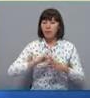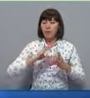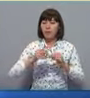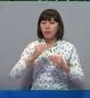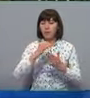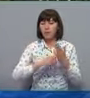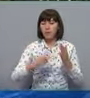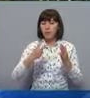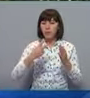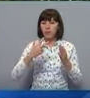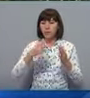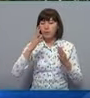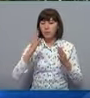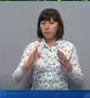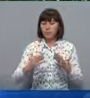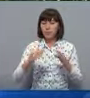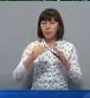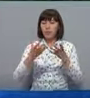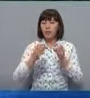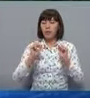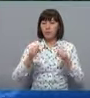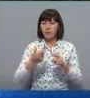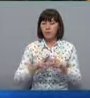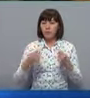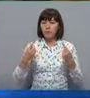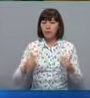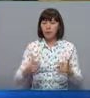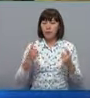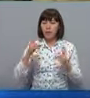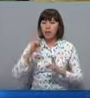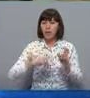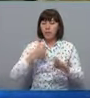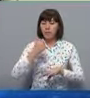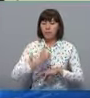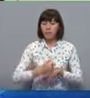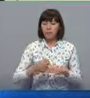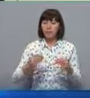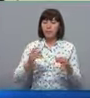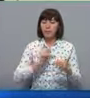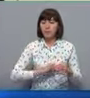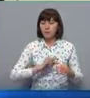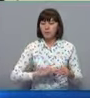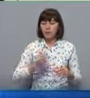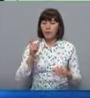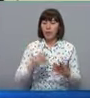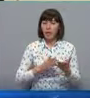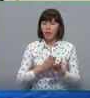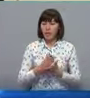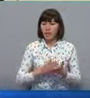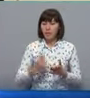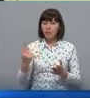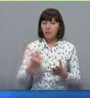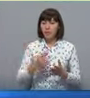төменгі 2-3% үстемақымен баспаналы болады. Мұнан бөлек ірі кәсіпорын басшылары да қарамағында жұмыс істейтін қызметкерлеріне